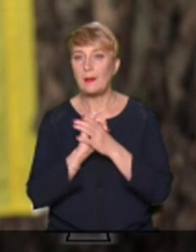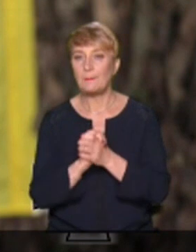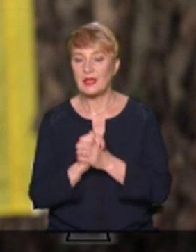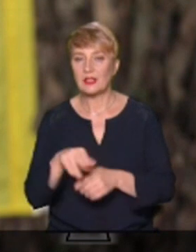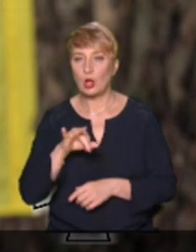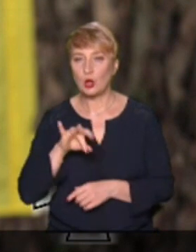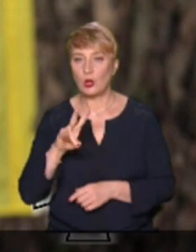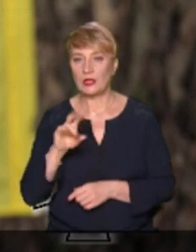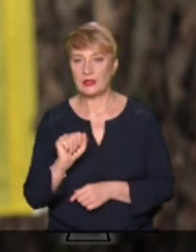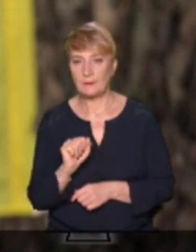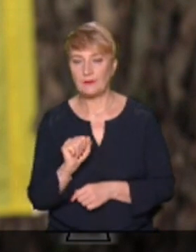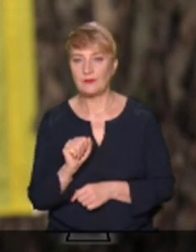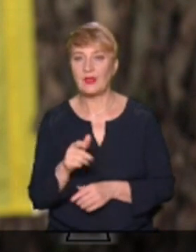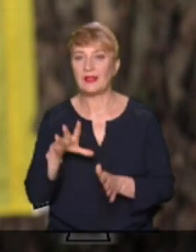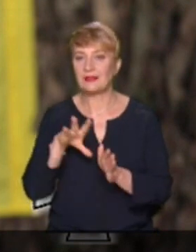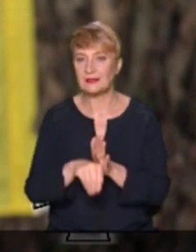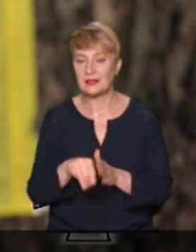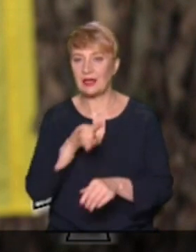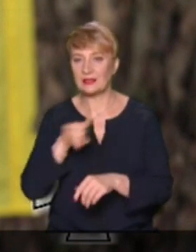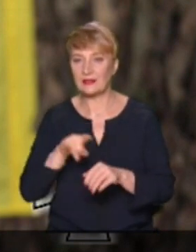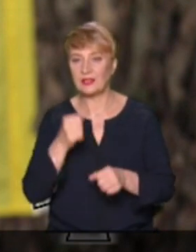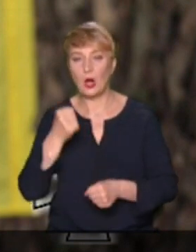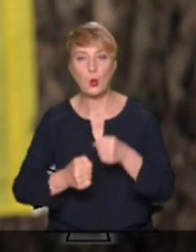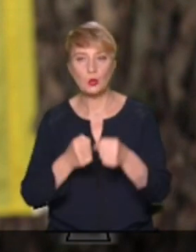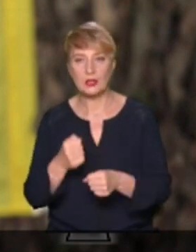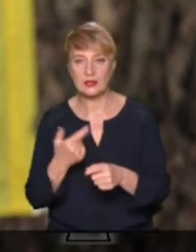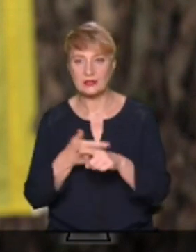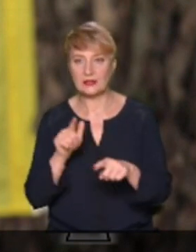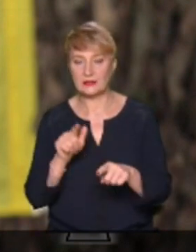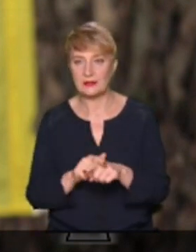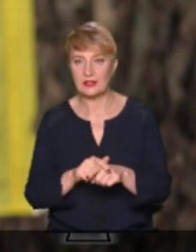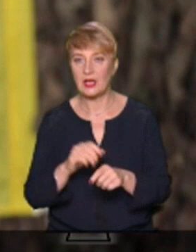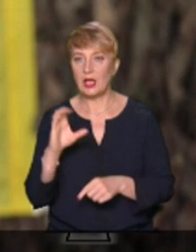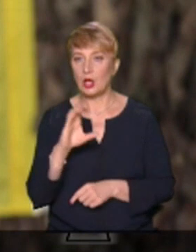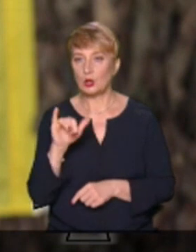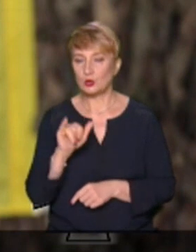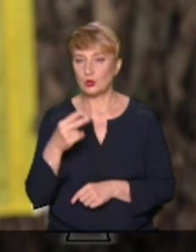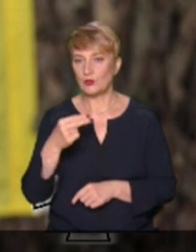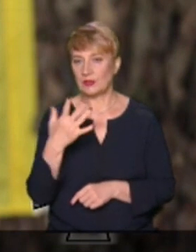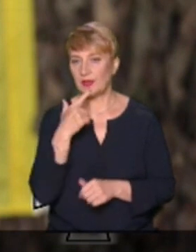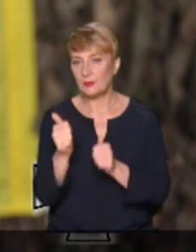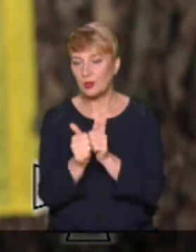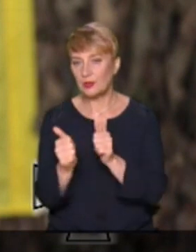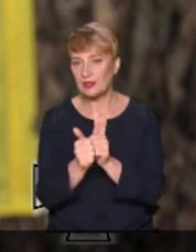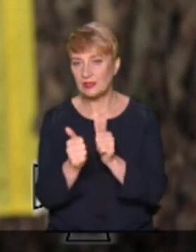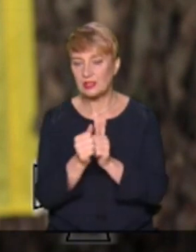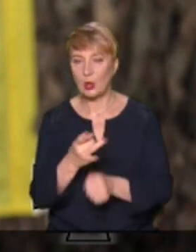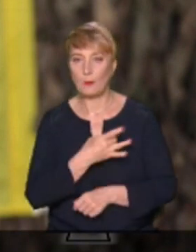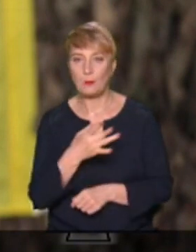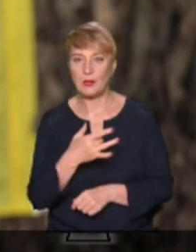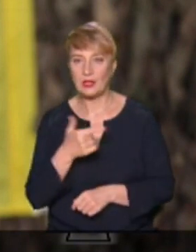Тошківка. Та завдав авіаційних ударів парами літаків Су-25 поблизу Білої Гори та Мирної